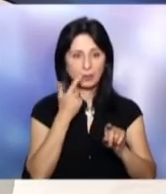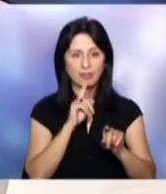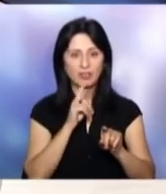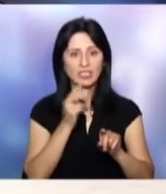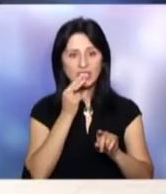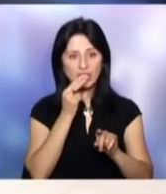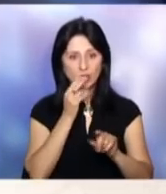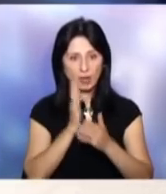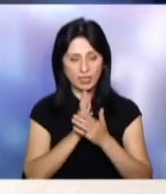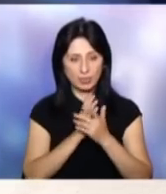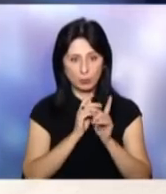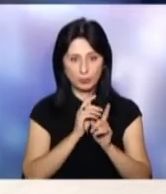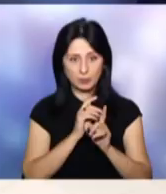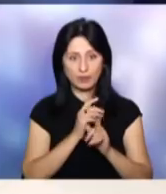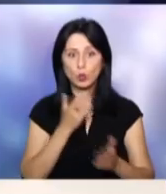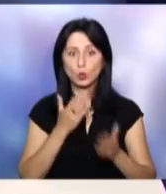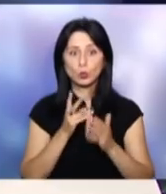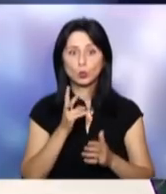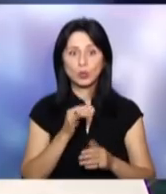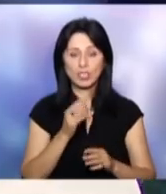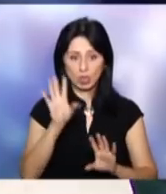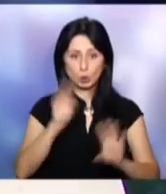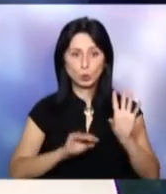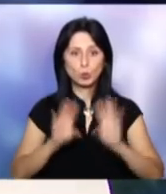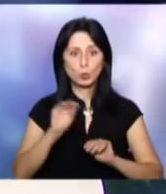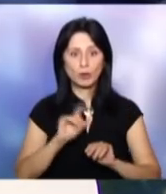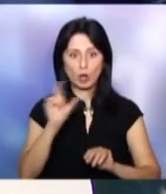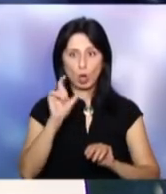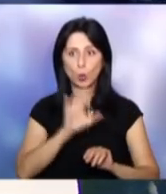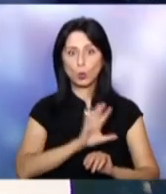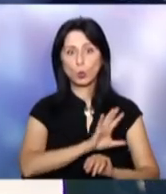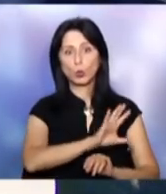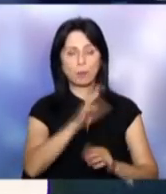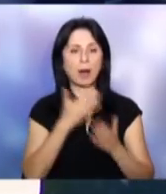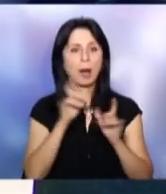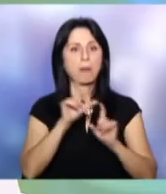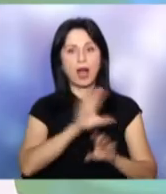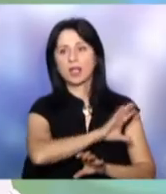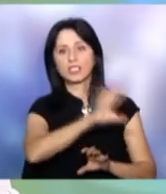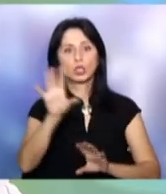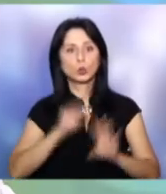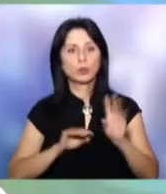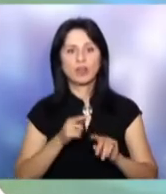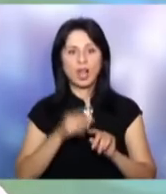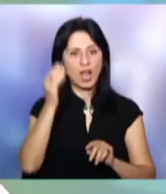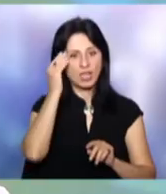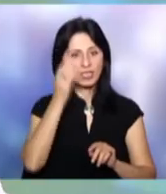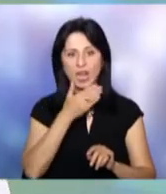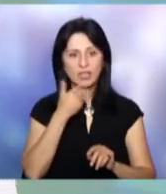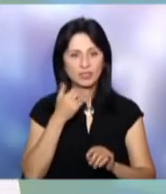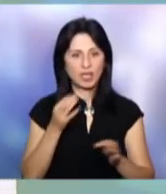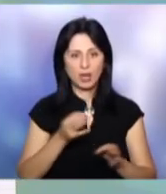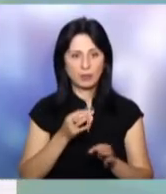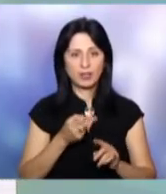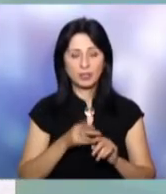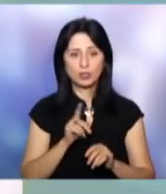ფერი საჭმელიც არსებობს. და თუ კი სუპერმარკეტი ლურჯი ფერით ვინმე მოკაზმა, ესე იგი ის აზრზე არ არის